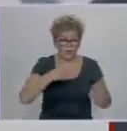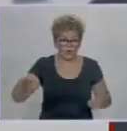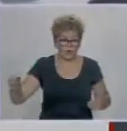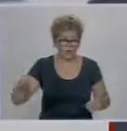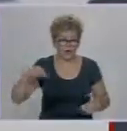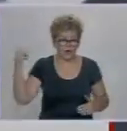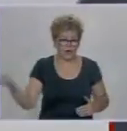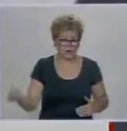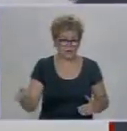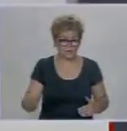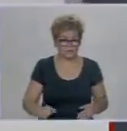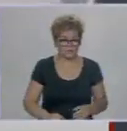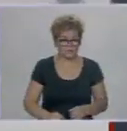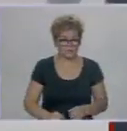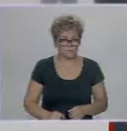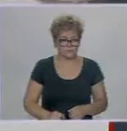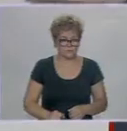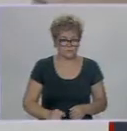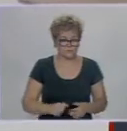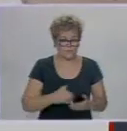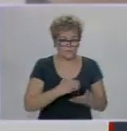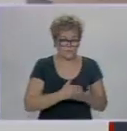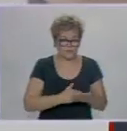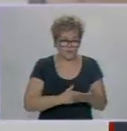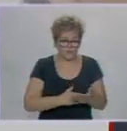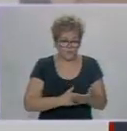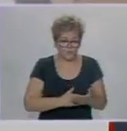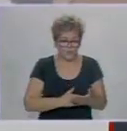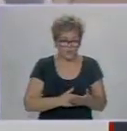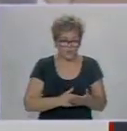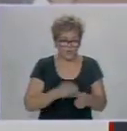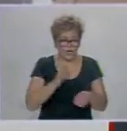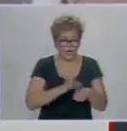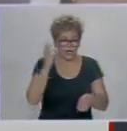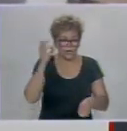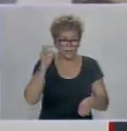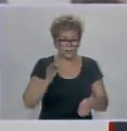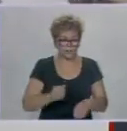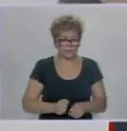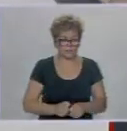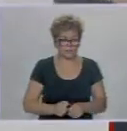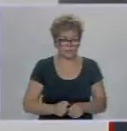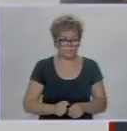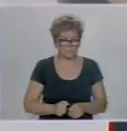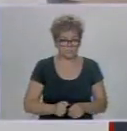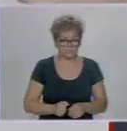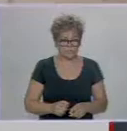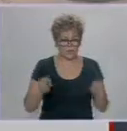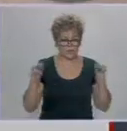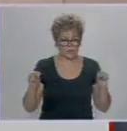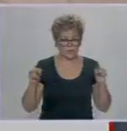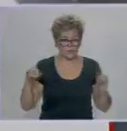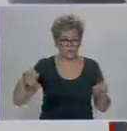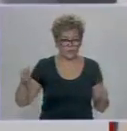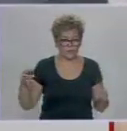parte, a afectat total populația de albine. Și avem aici și pe doamna Moraru, care